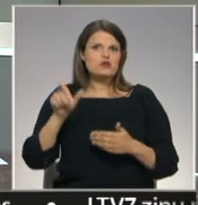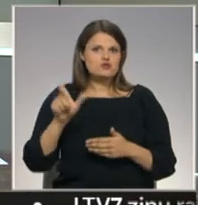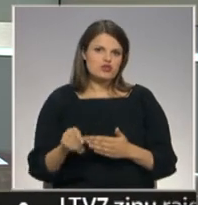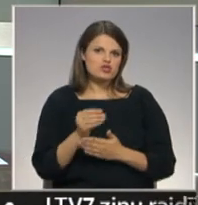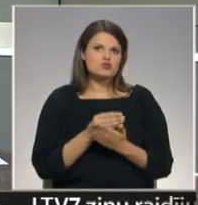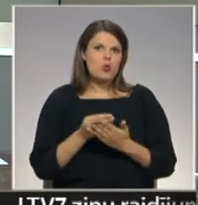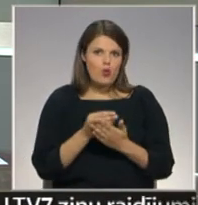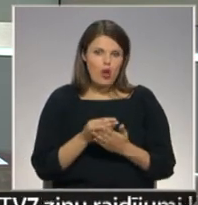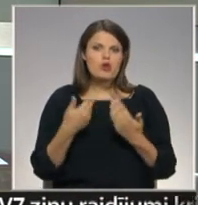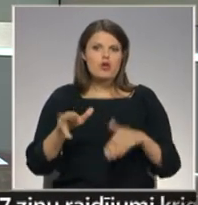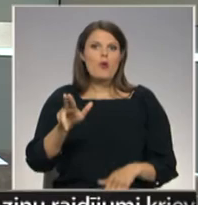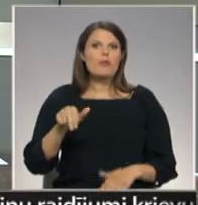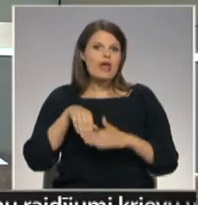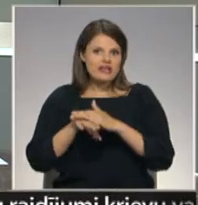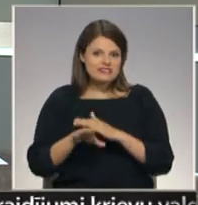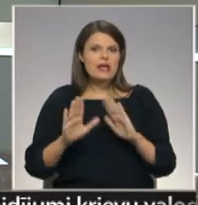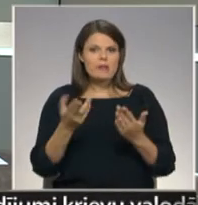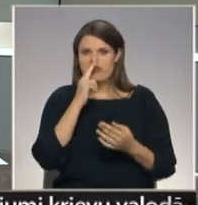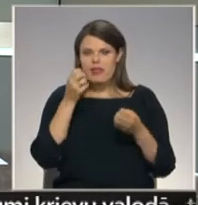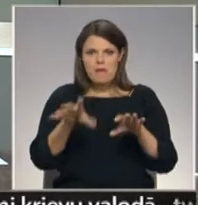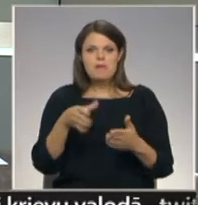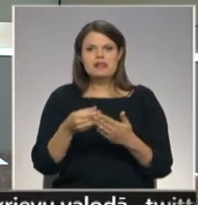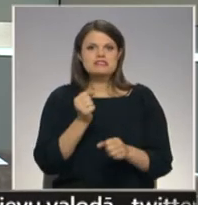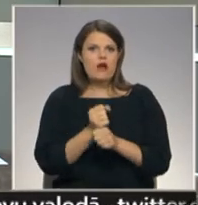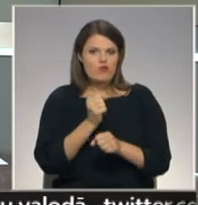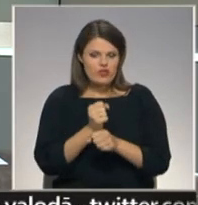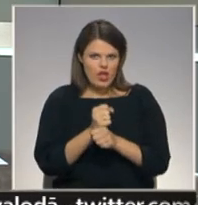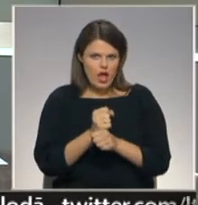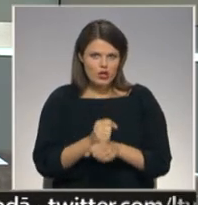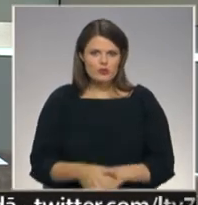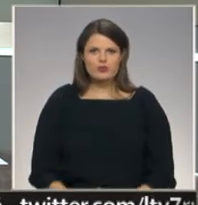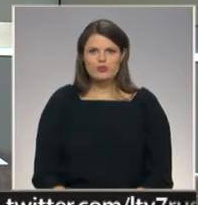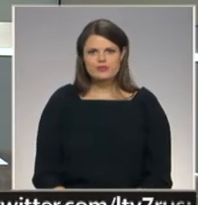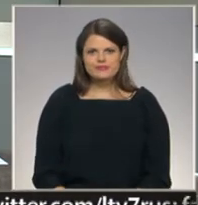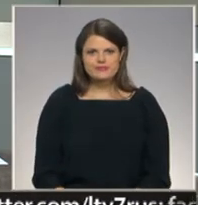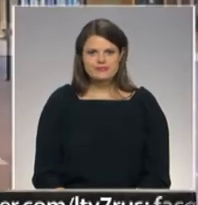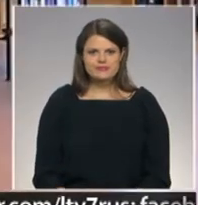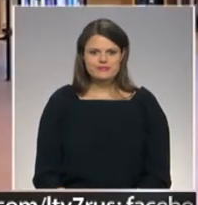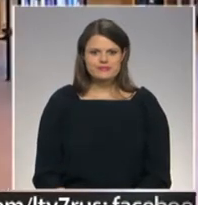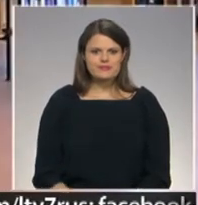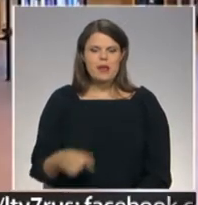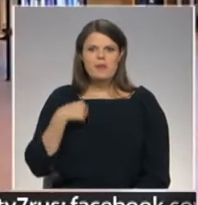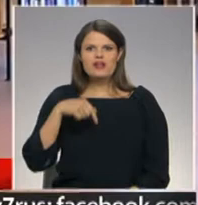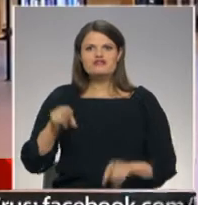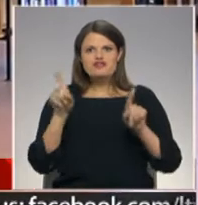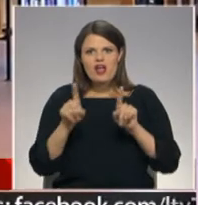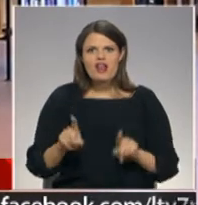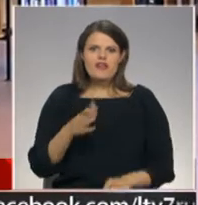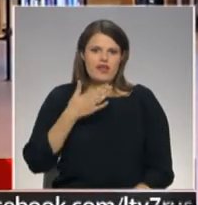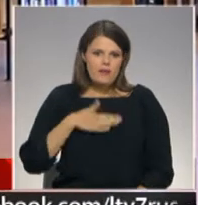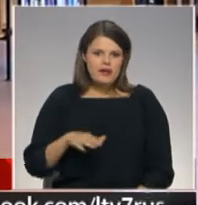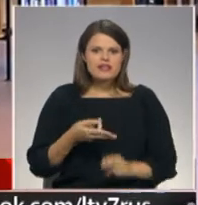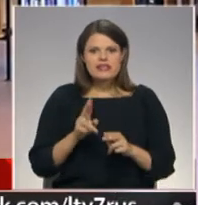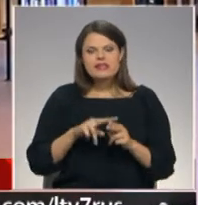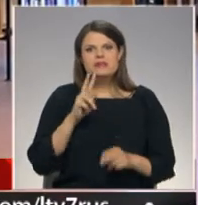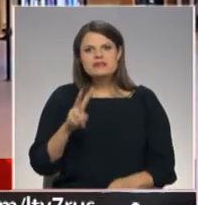savu darbu nepamet un kopā ar citiem naukšēniešiem veido jaunas ekspozīcijas. Man šī lieta patīk, tāpēc,